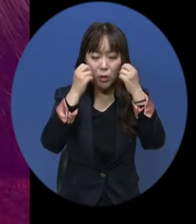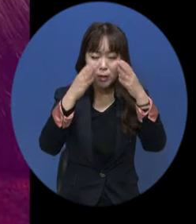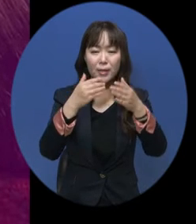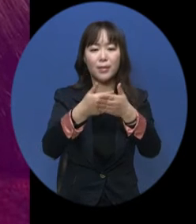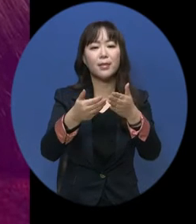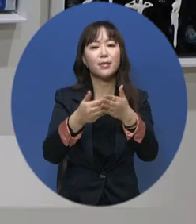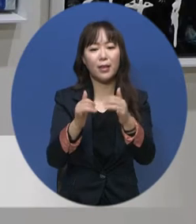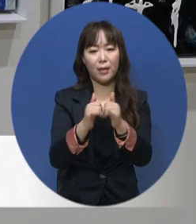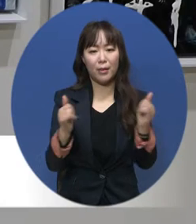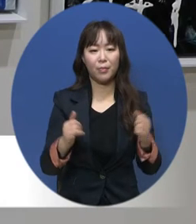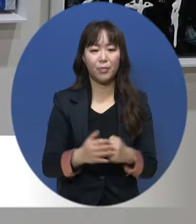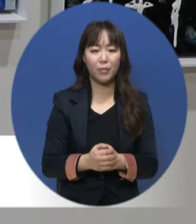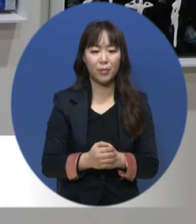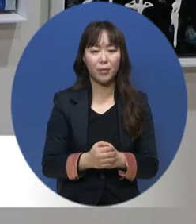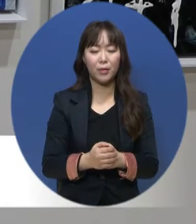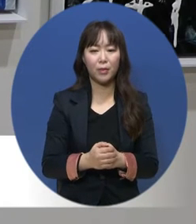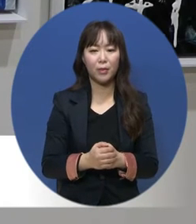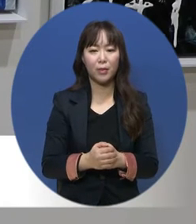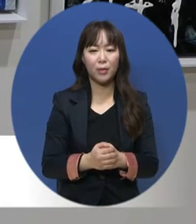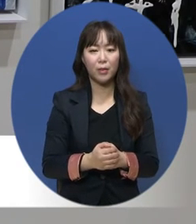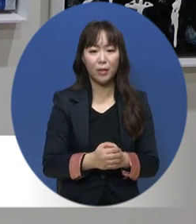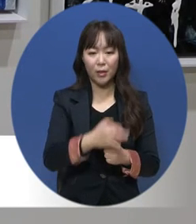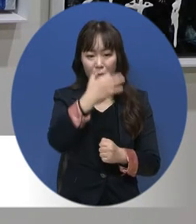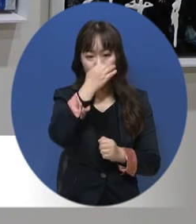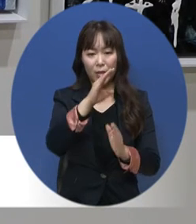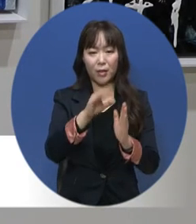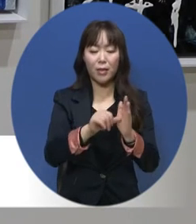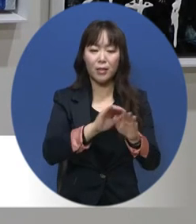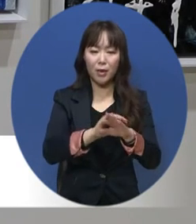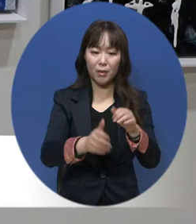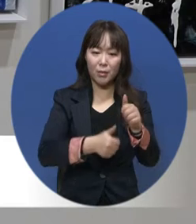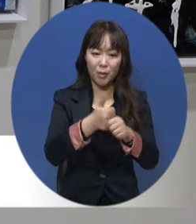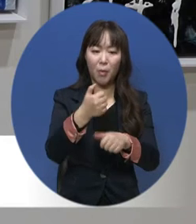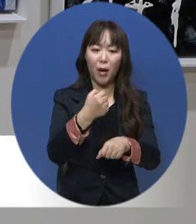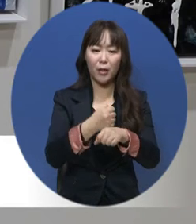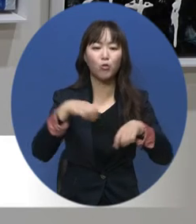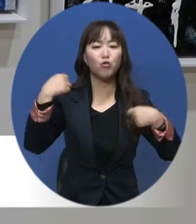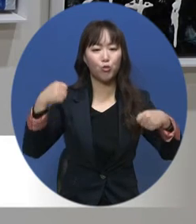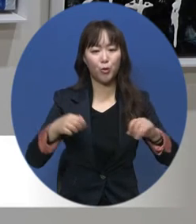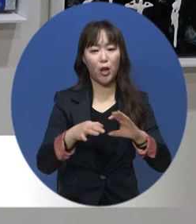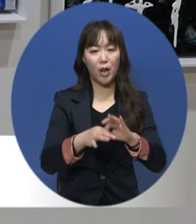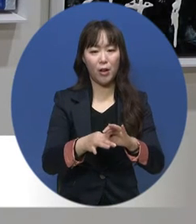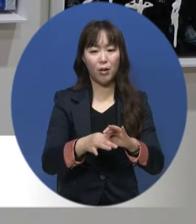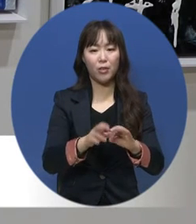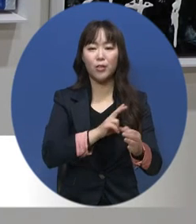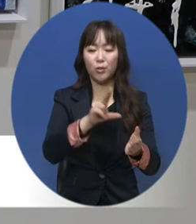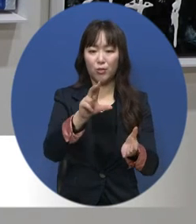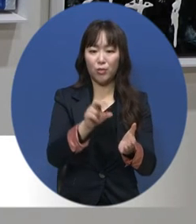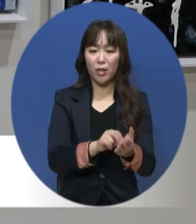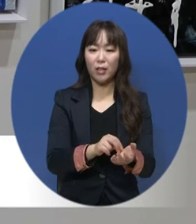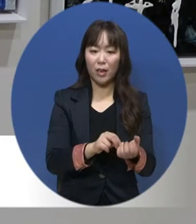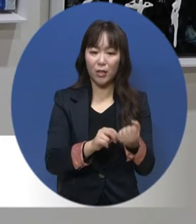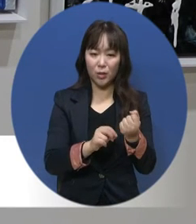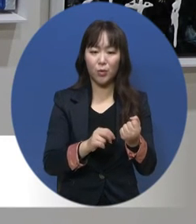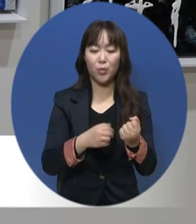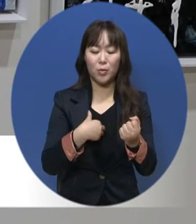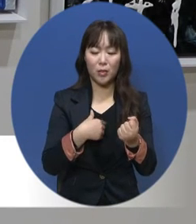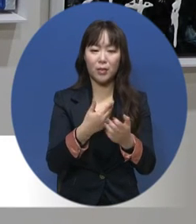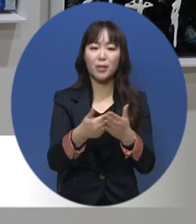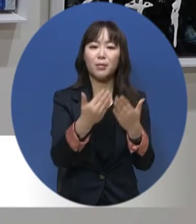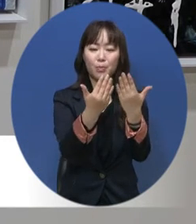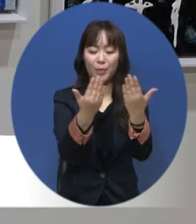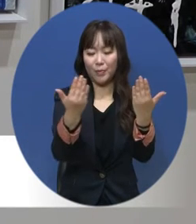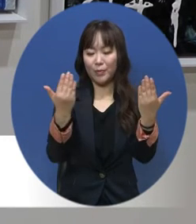작가입니다. 힘든 시기를 잘 이겨낼 수 있게 해준 춤에 관한 주제로 전시를